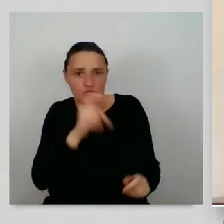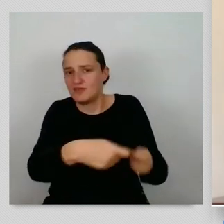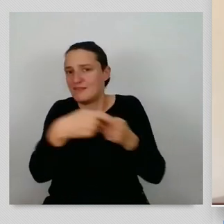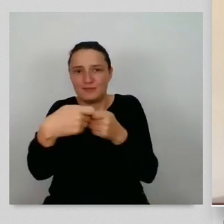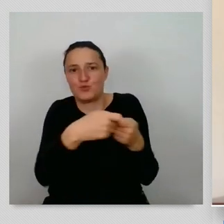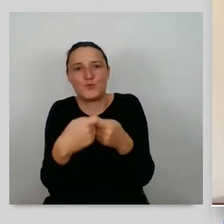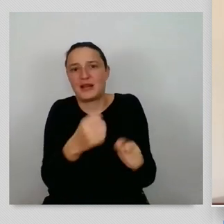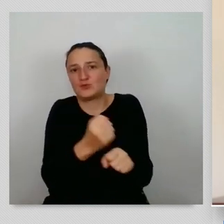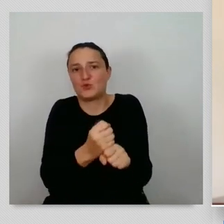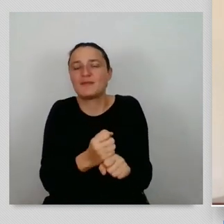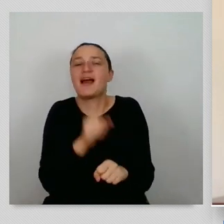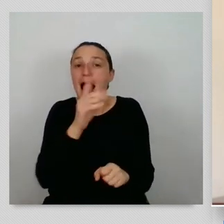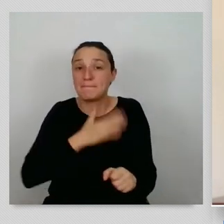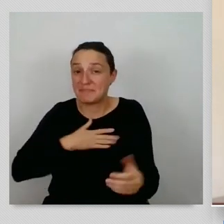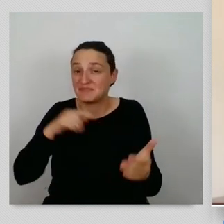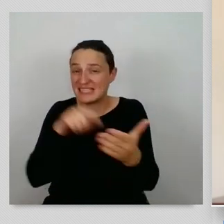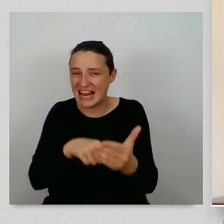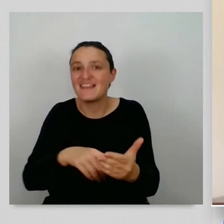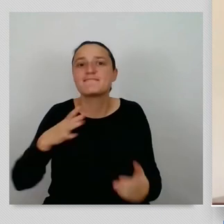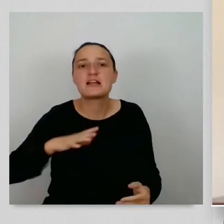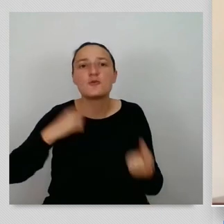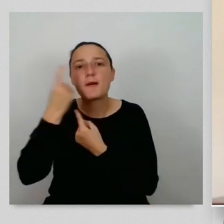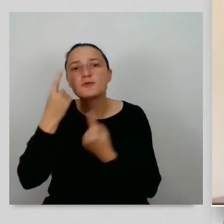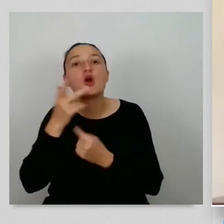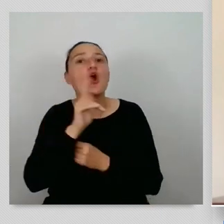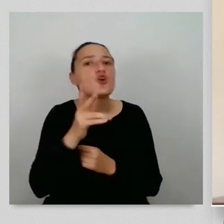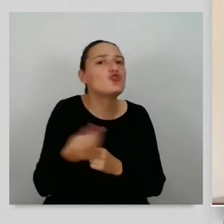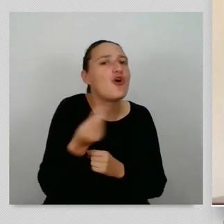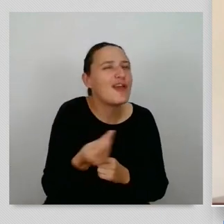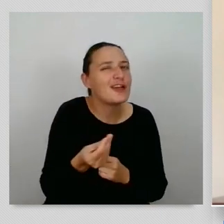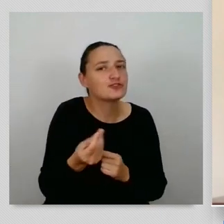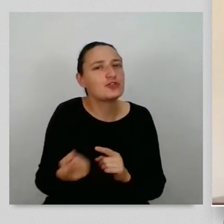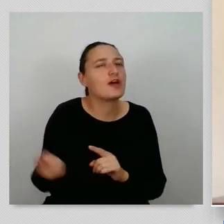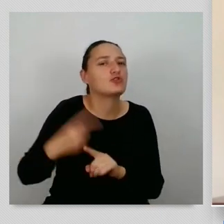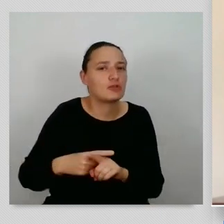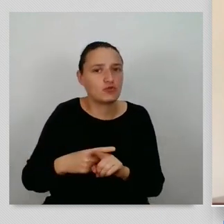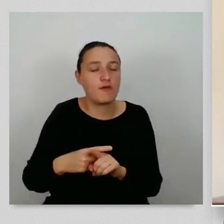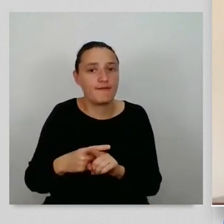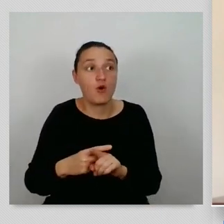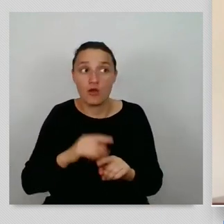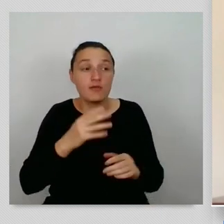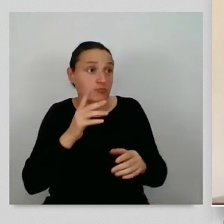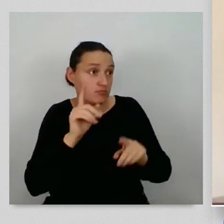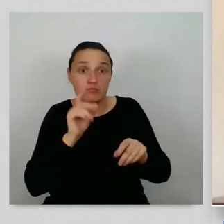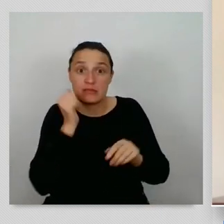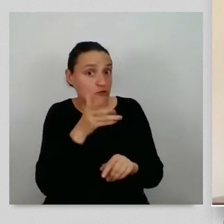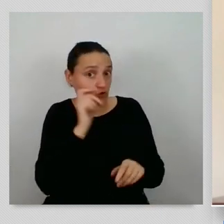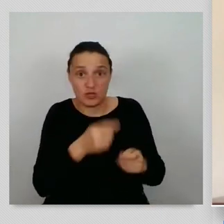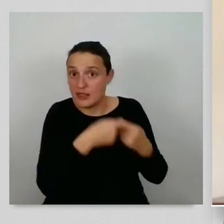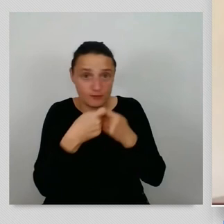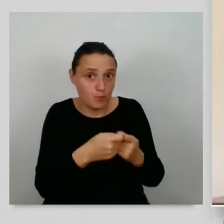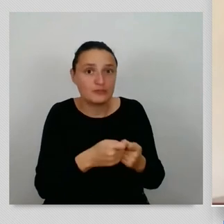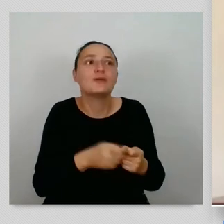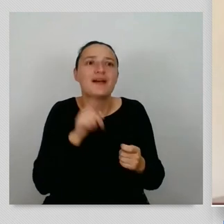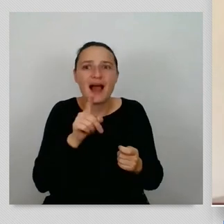to warto się zastanowić, kto jeszcze spoza tej naszej bańki informacyjnej mógłby być zainteresowany tematem.